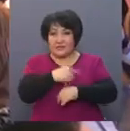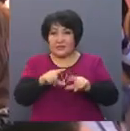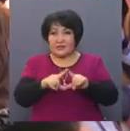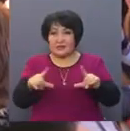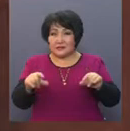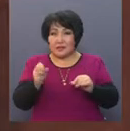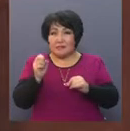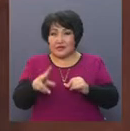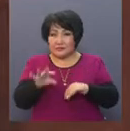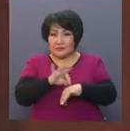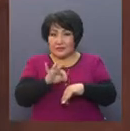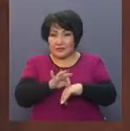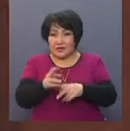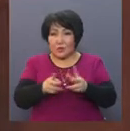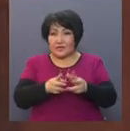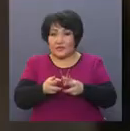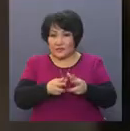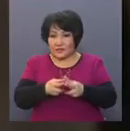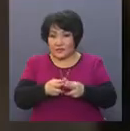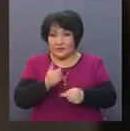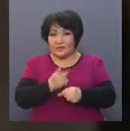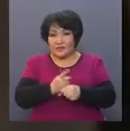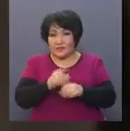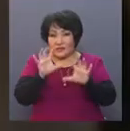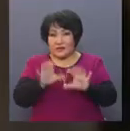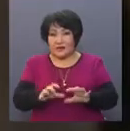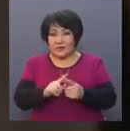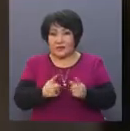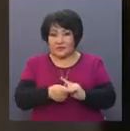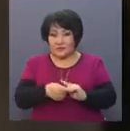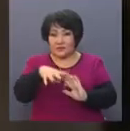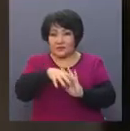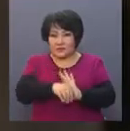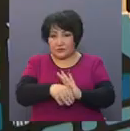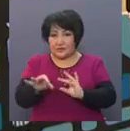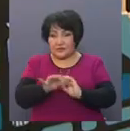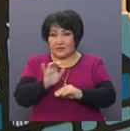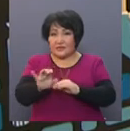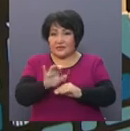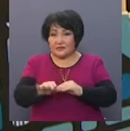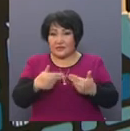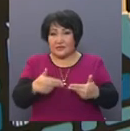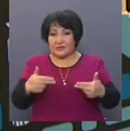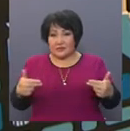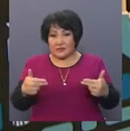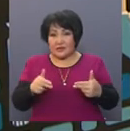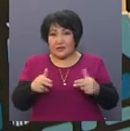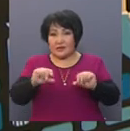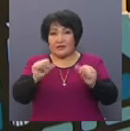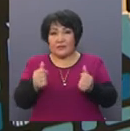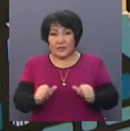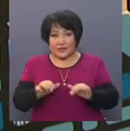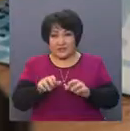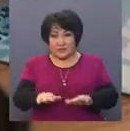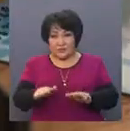ісікке ота жасауға тыйым салатын заңға өзгертулерді енгізу, сондай-ақ экспорттауда кедендік рәсімдеу процедураларын азайтуға